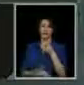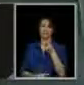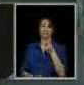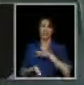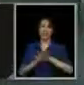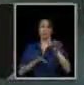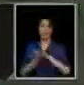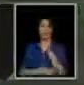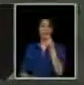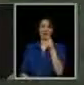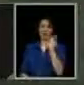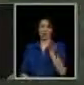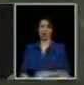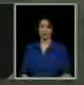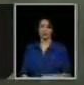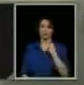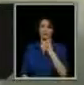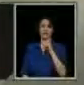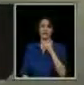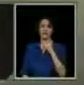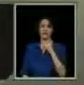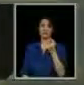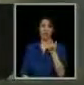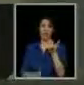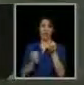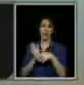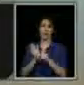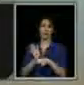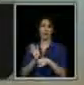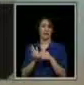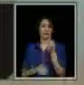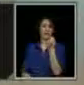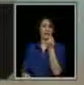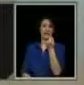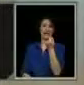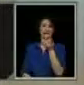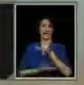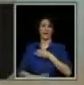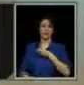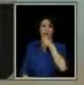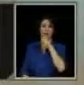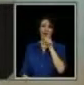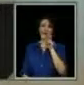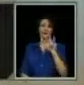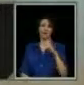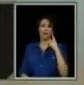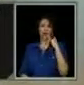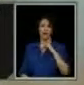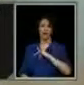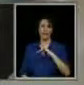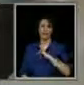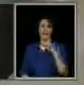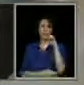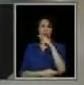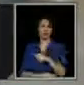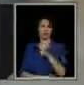שהוא מקבל מסבא שלו, וכן, הוא חוסך לעצמו את הכסף הזה ולא מדווח עליו. אבל כל מה שמעניין את האפוטרופוסית שלו זה שהכסף הזה לא מדווח.